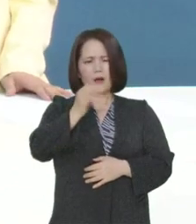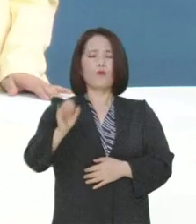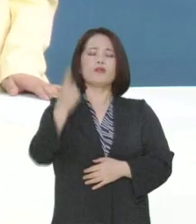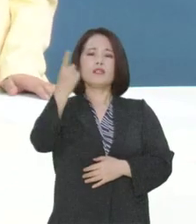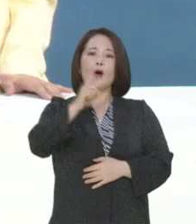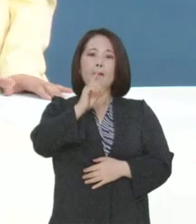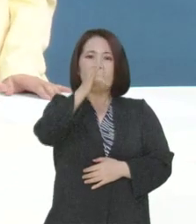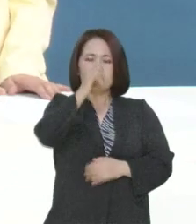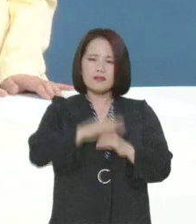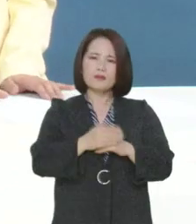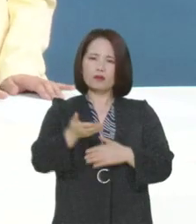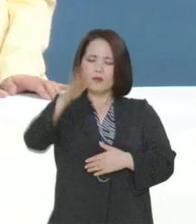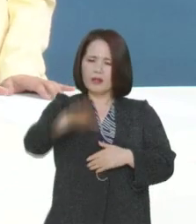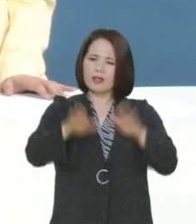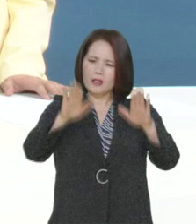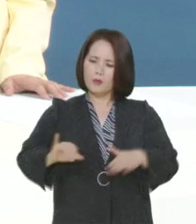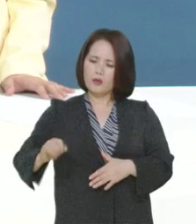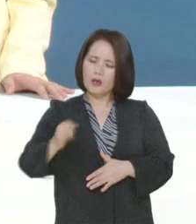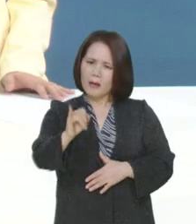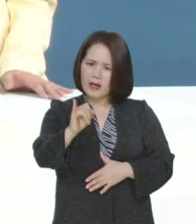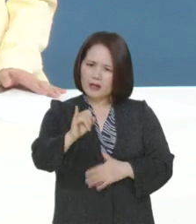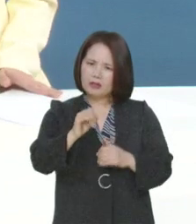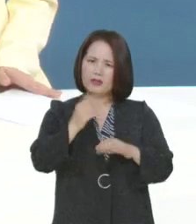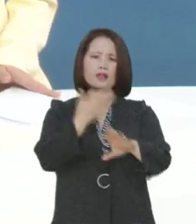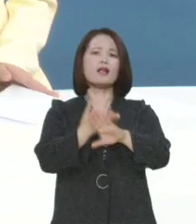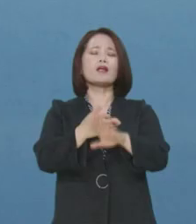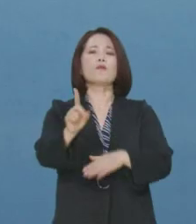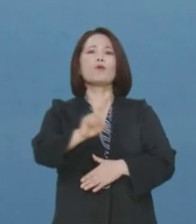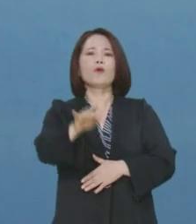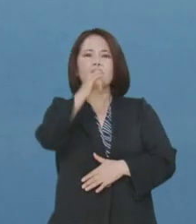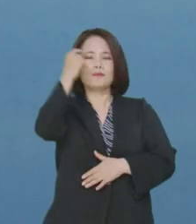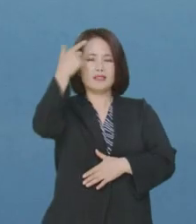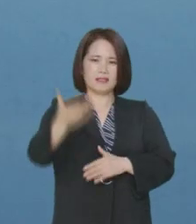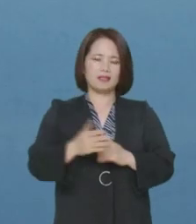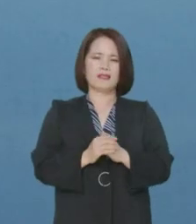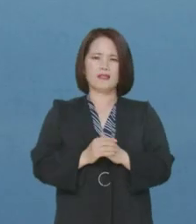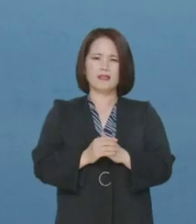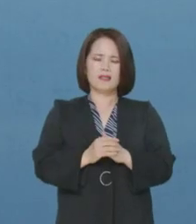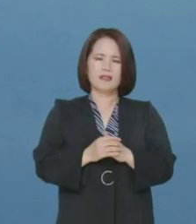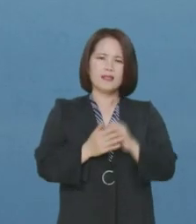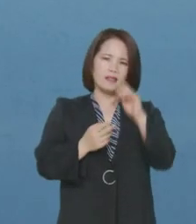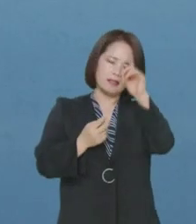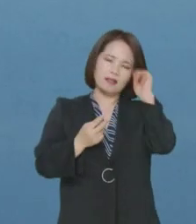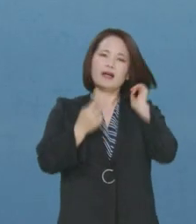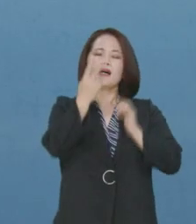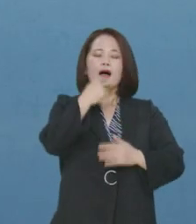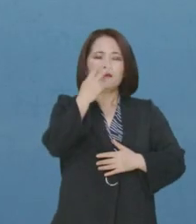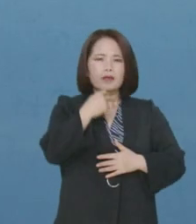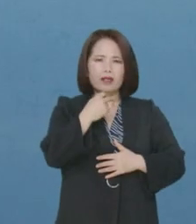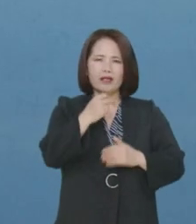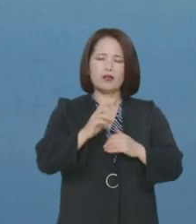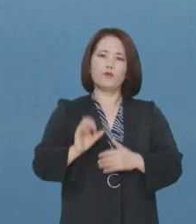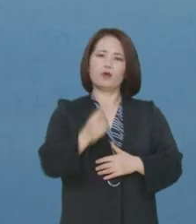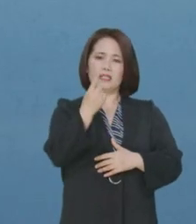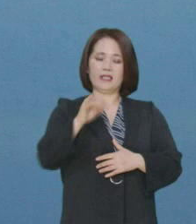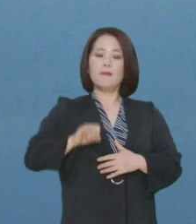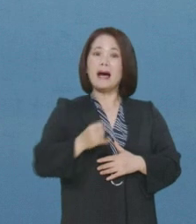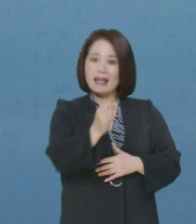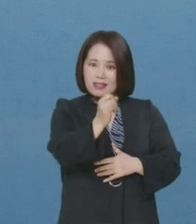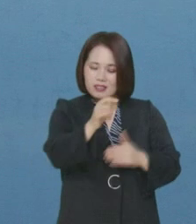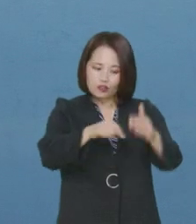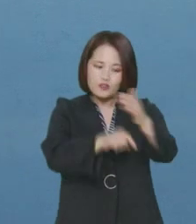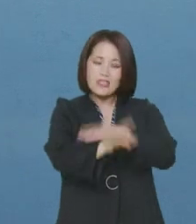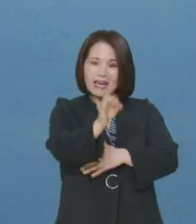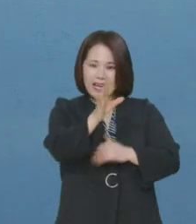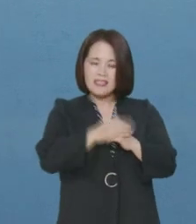이번 신종 코로나 바이러스 는 어떠한 부분이 다른 겁니까 해봤습니다 감기를 일으키는 주요 바이러스 중에 하나인데요 어이